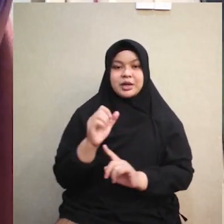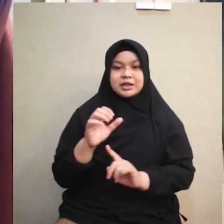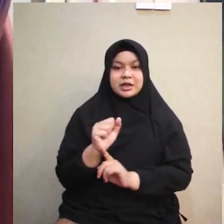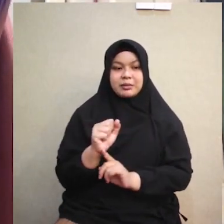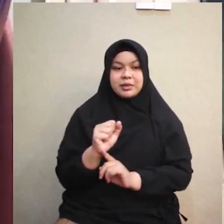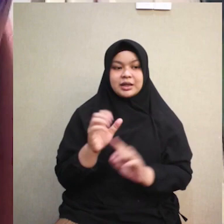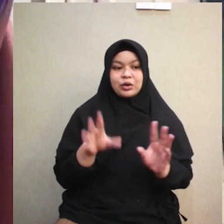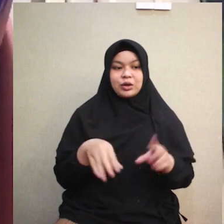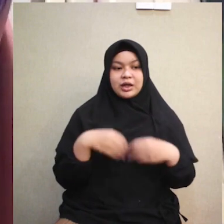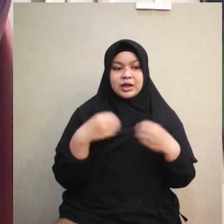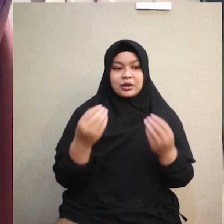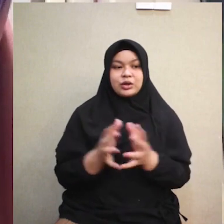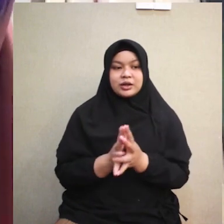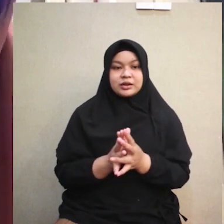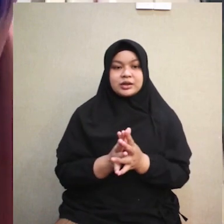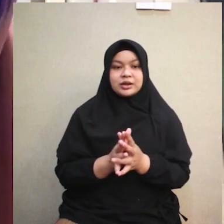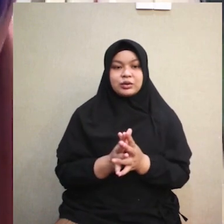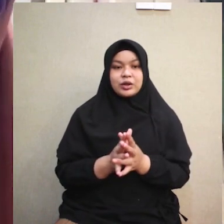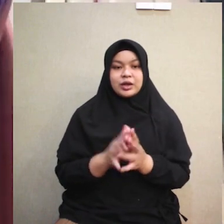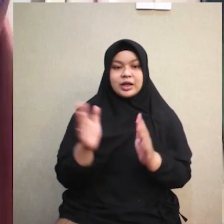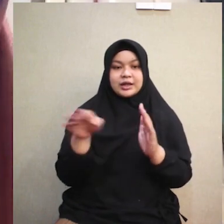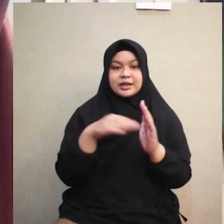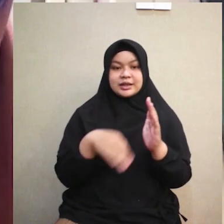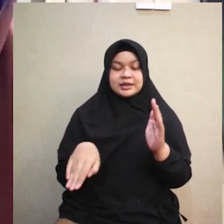negara tersebut terkait dengan